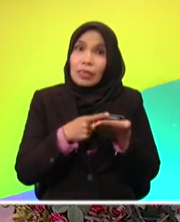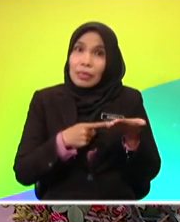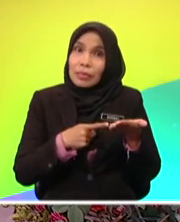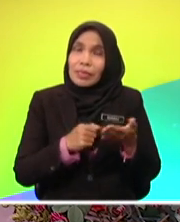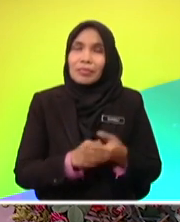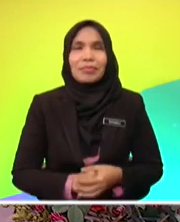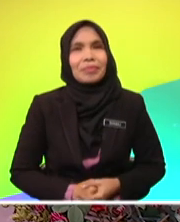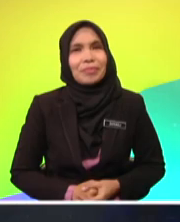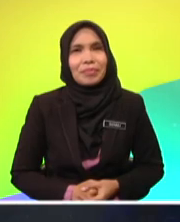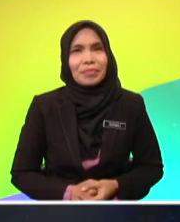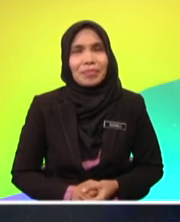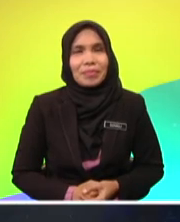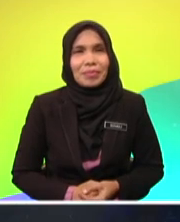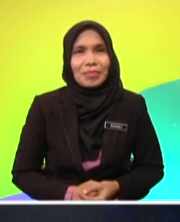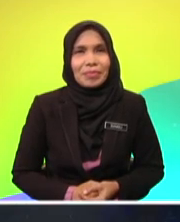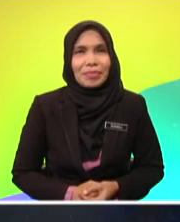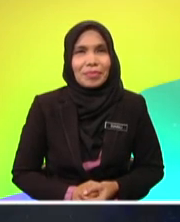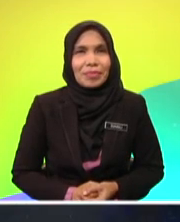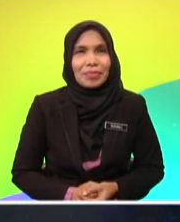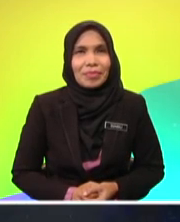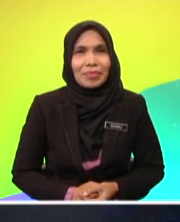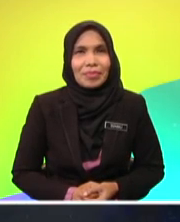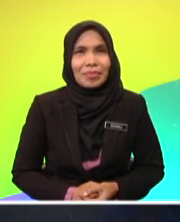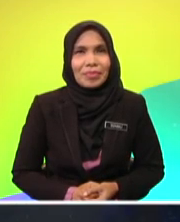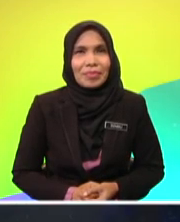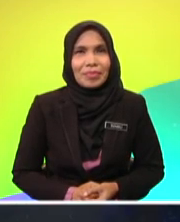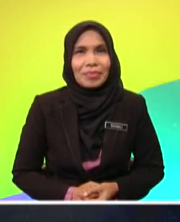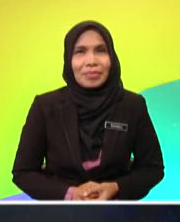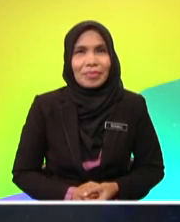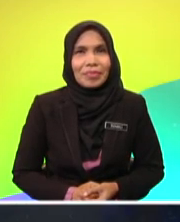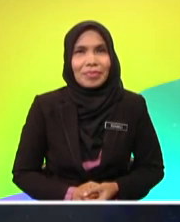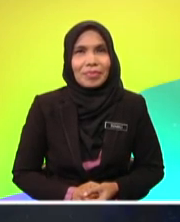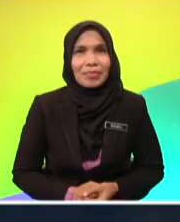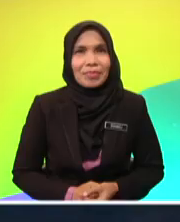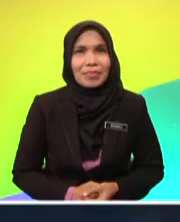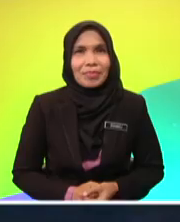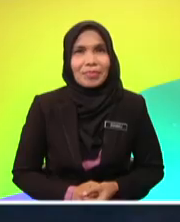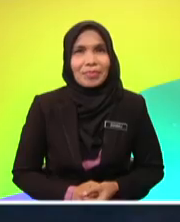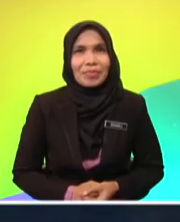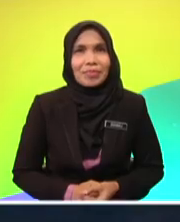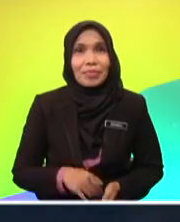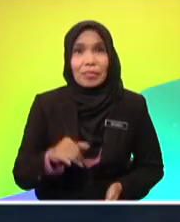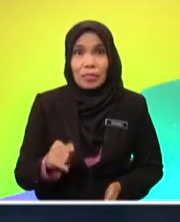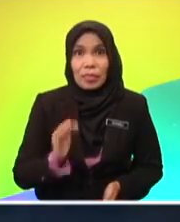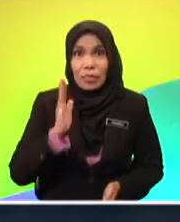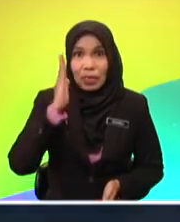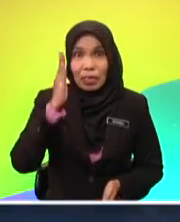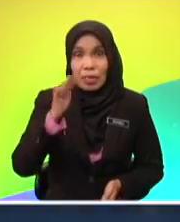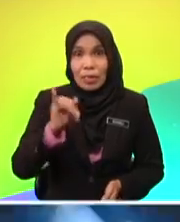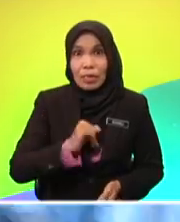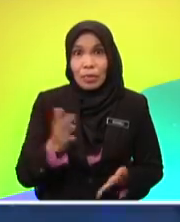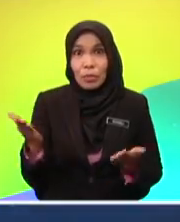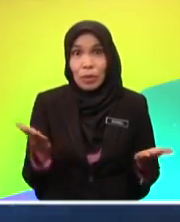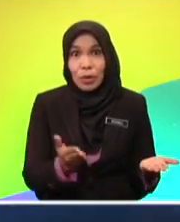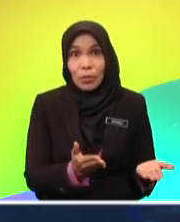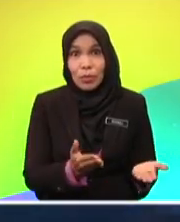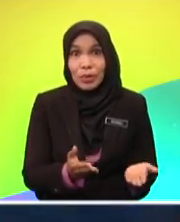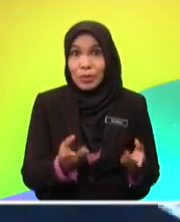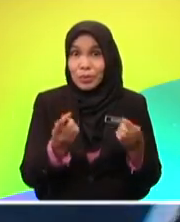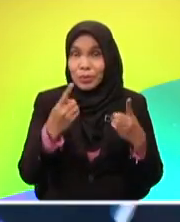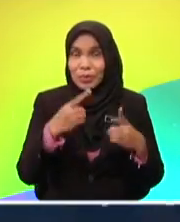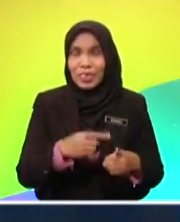Boleh dimakan, boleh diminum? Apa tu? Ah, yang bahkan saya bawa pulang kalau saya jawab dengan betul. Buah kelapa.